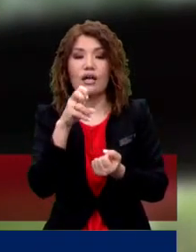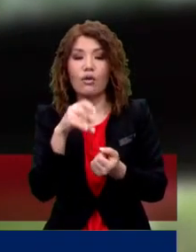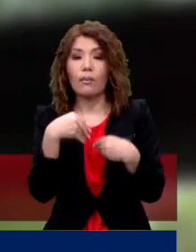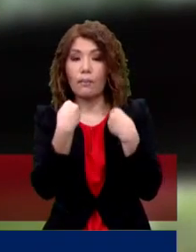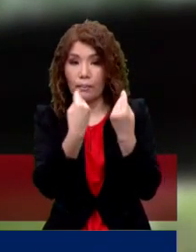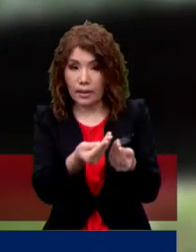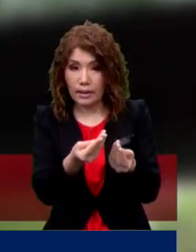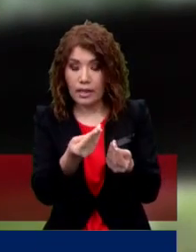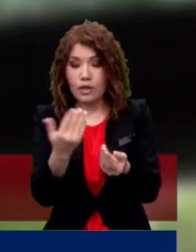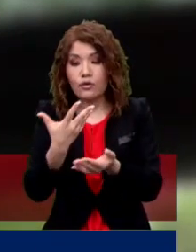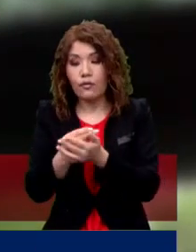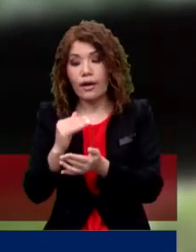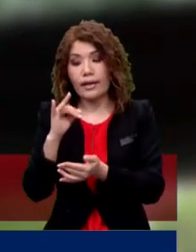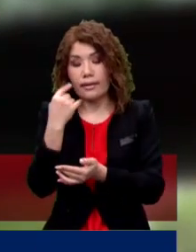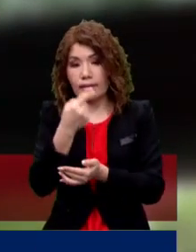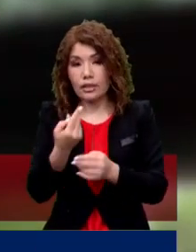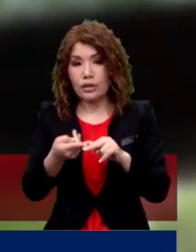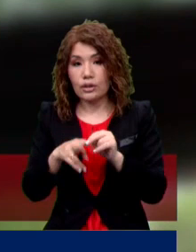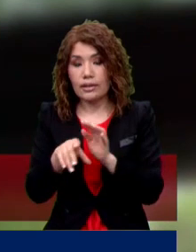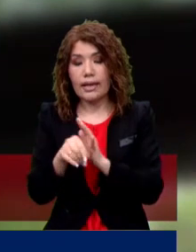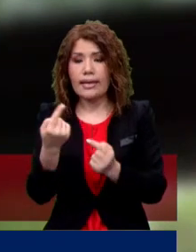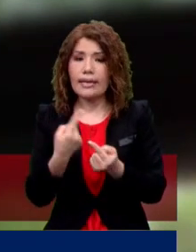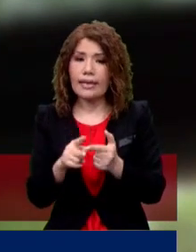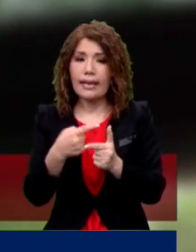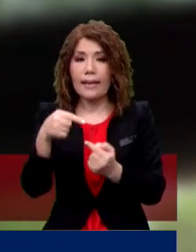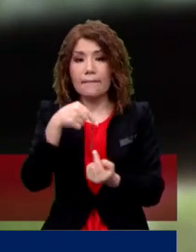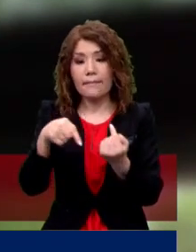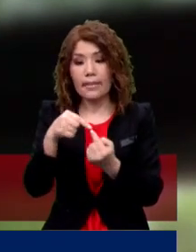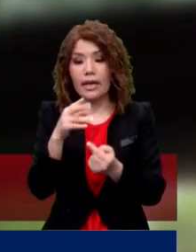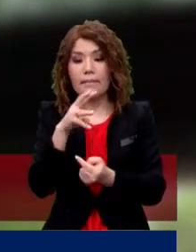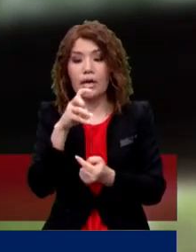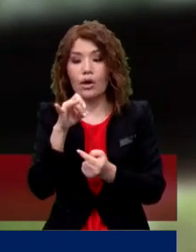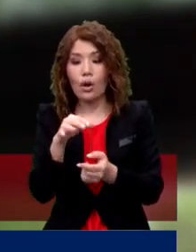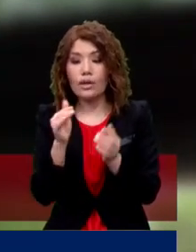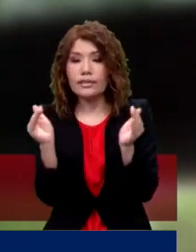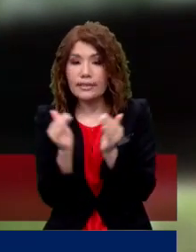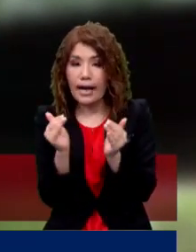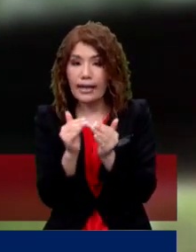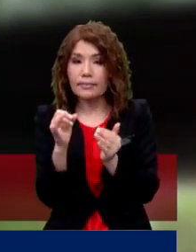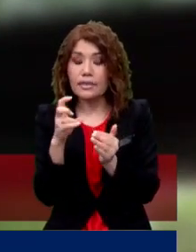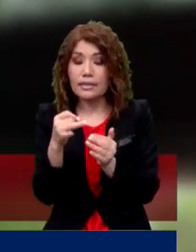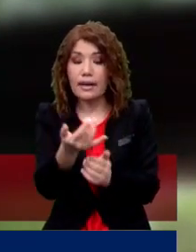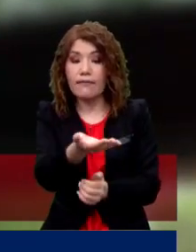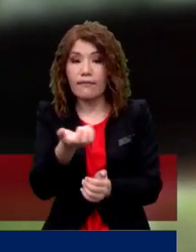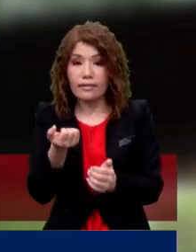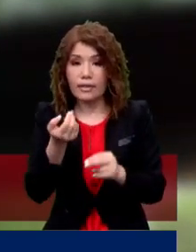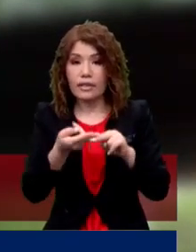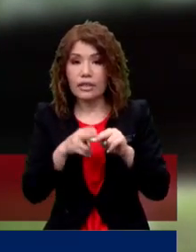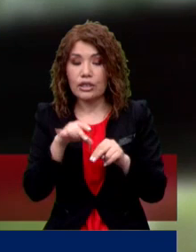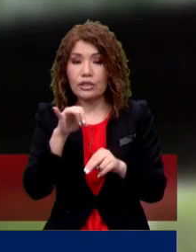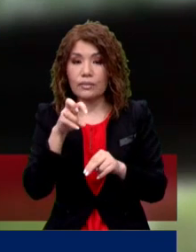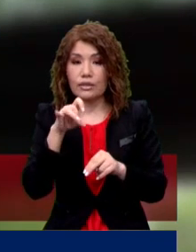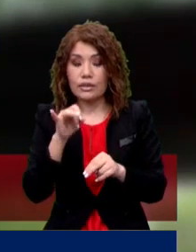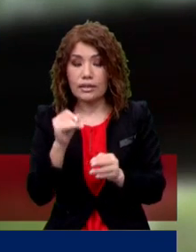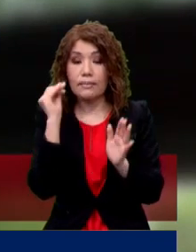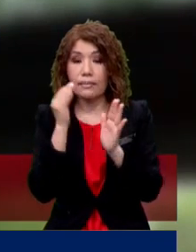өзінің жеке басына тұтынушылық мақсатта немесе бизнесіне, микро шағын бизнесіне ақша алу мүмкіндігін жүзеге